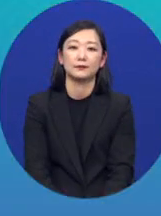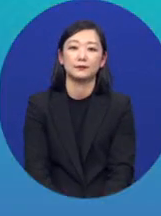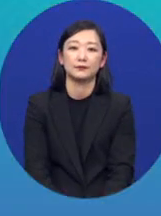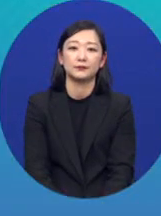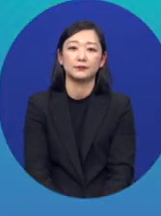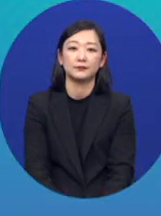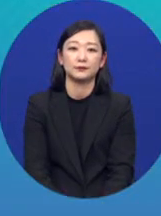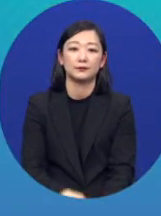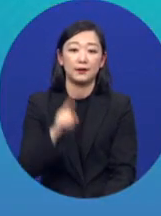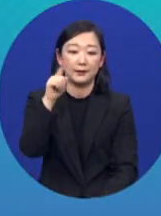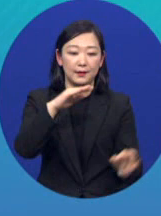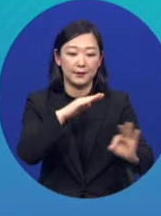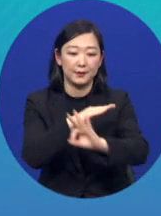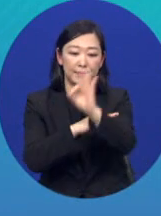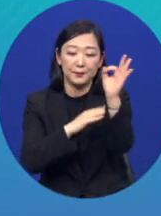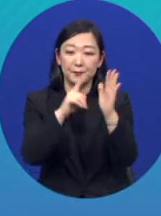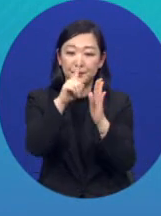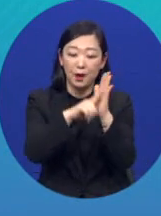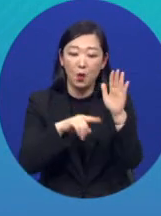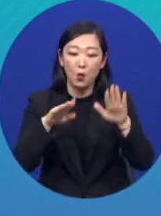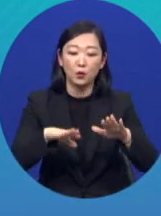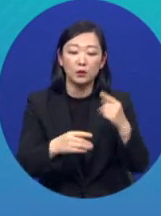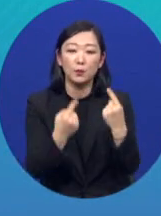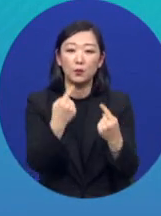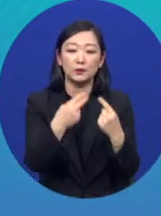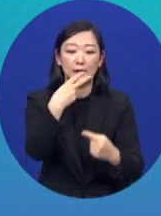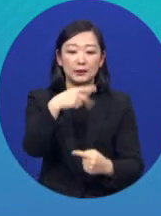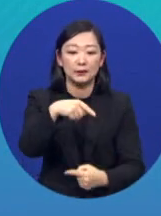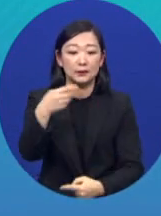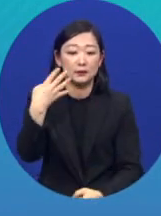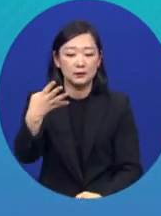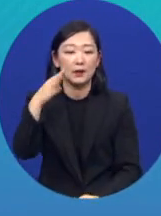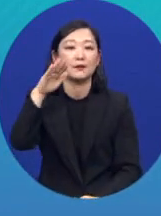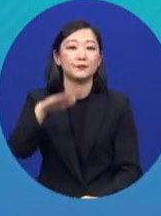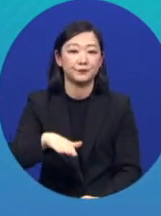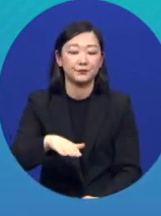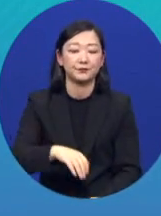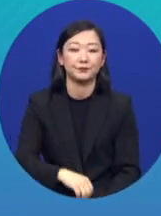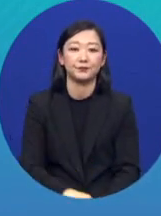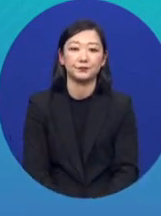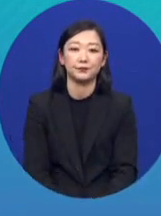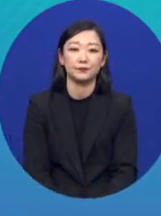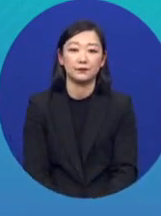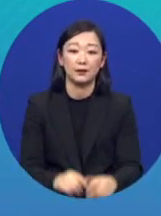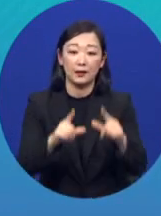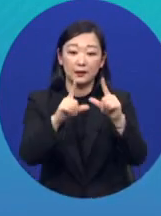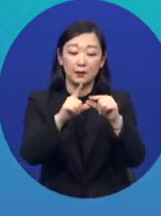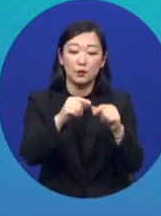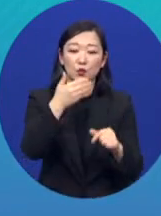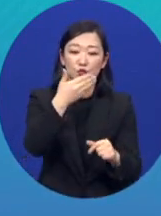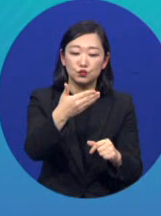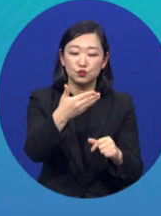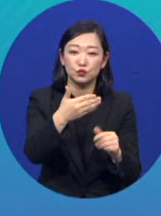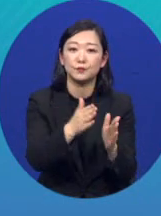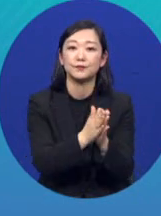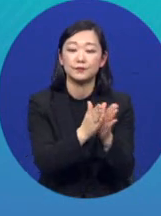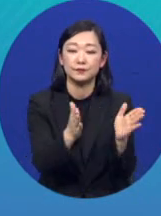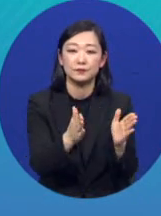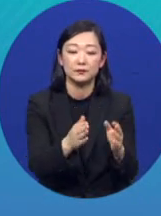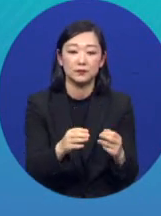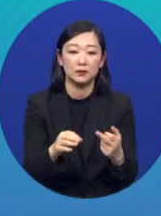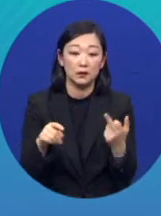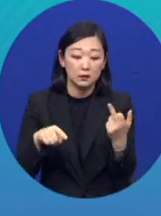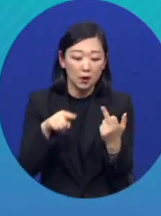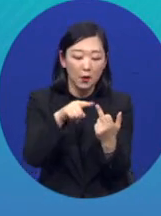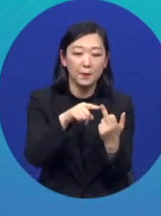내일 아침 최저 기온은 오늘보다 2에서 4도가량 낮게 시작하겠습니다 대부분 구도암 밖을 보이게 했고